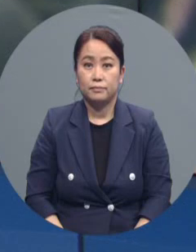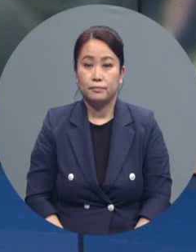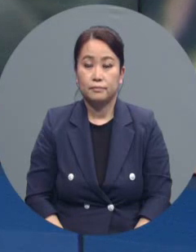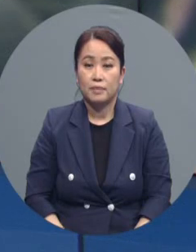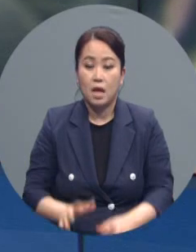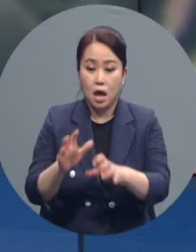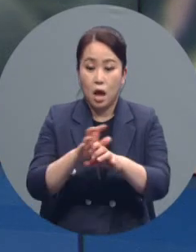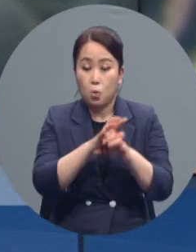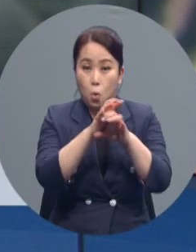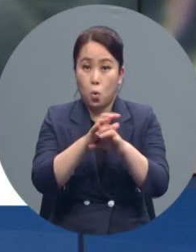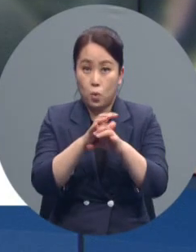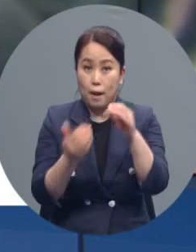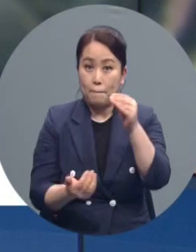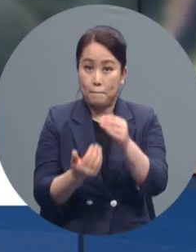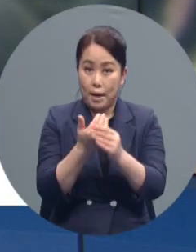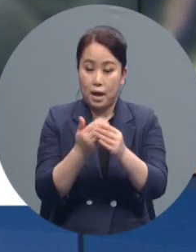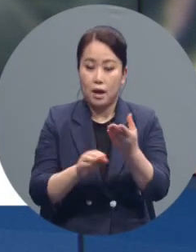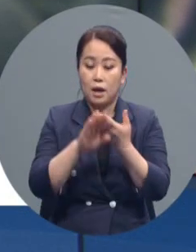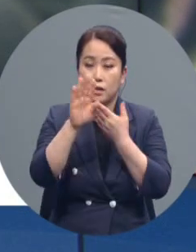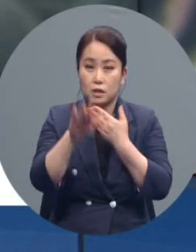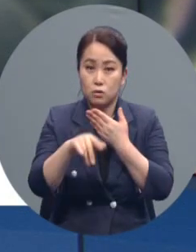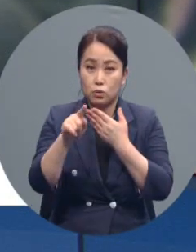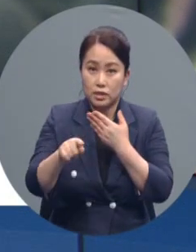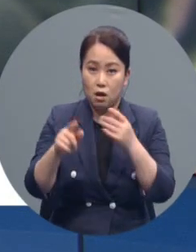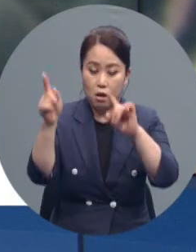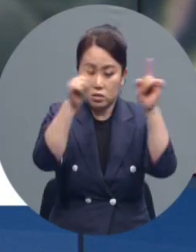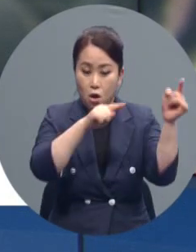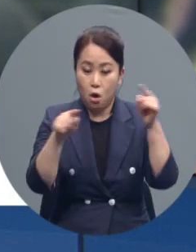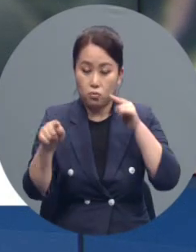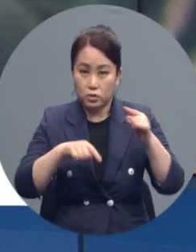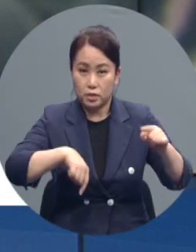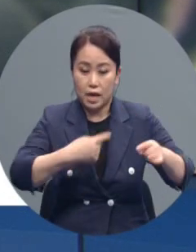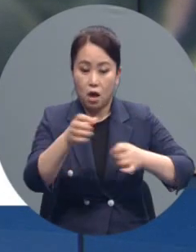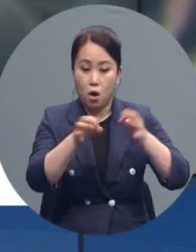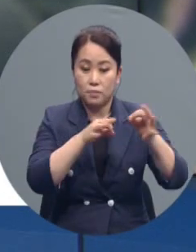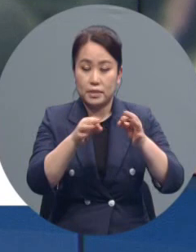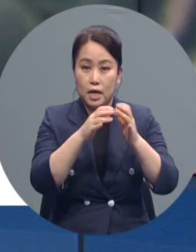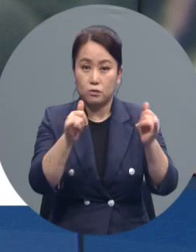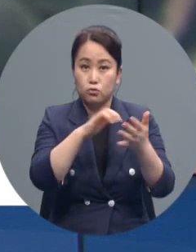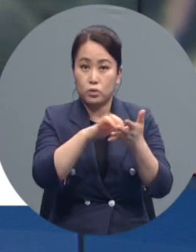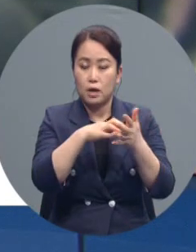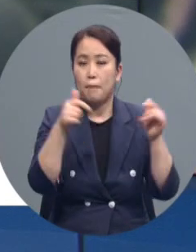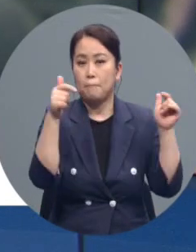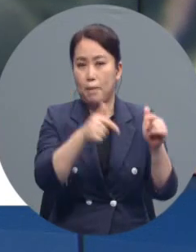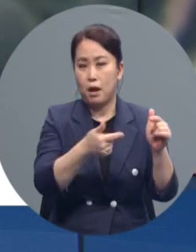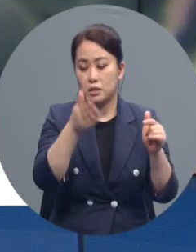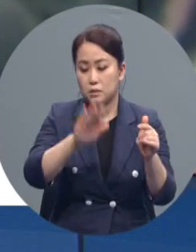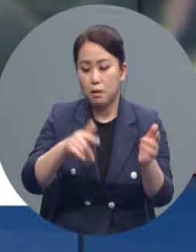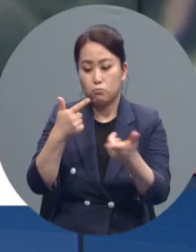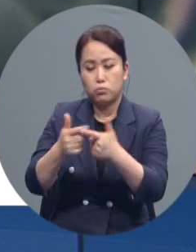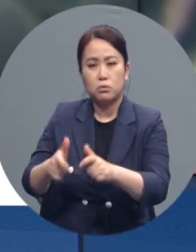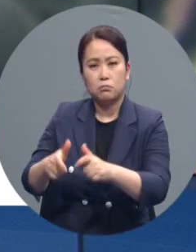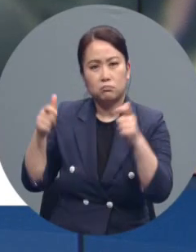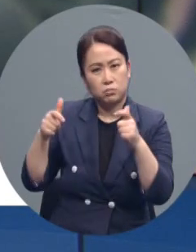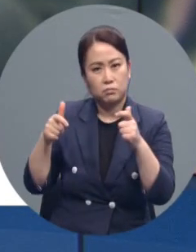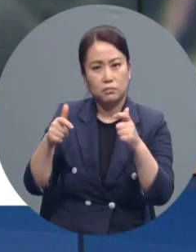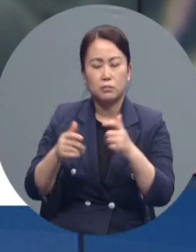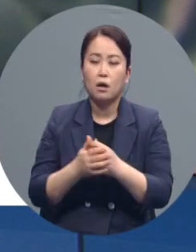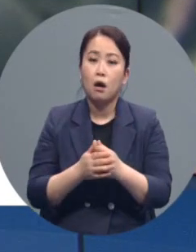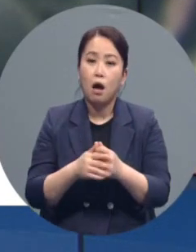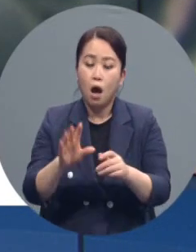콧날 부 사태 이후 전국적으로 자영업자 수가 감소했지만 오히려 부산은 그 수가 크게 증가했습니다